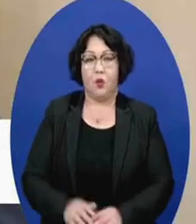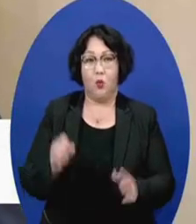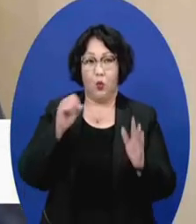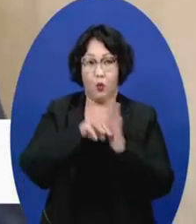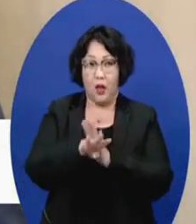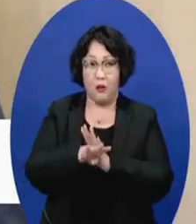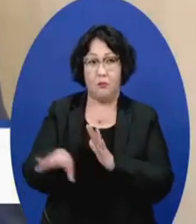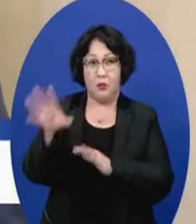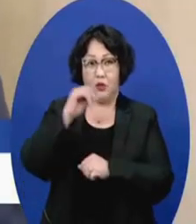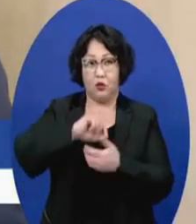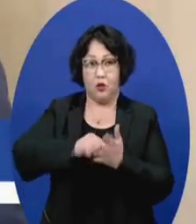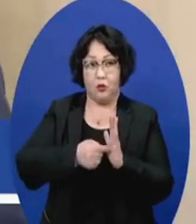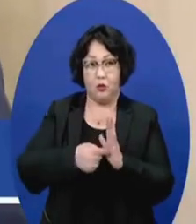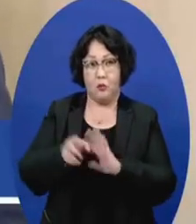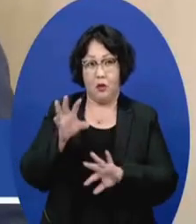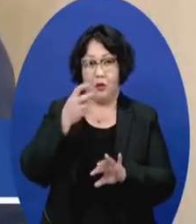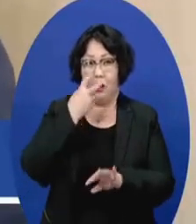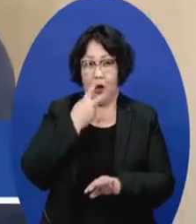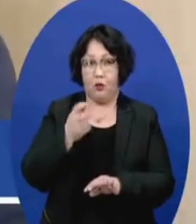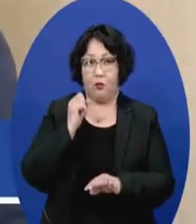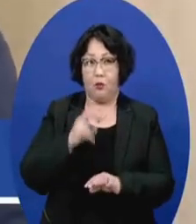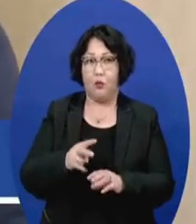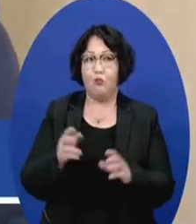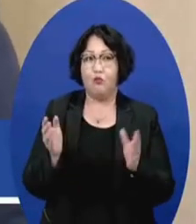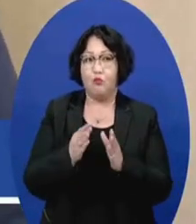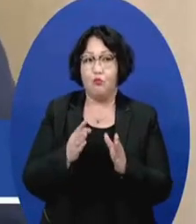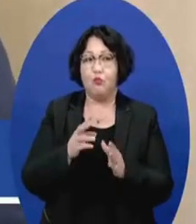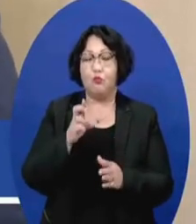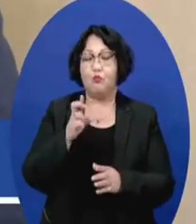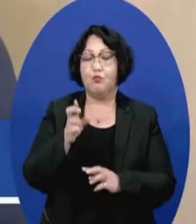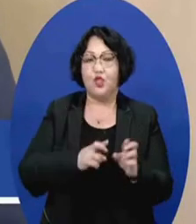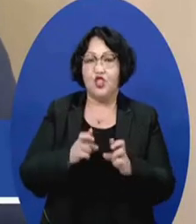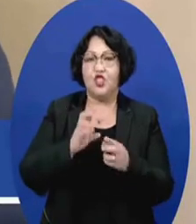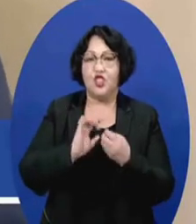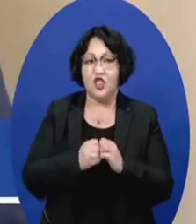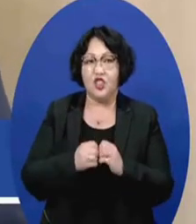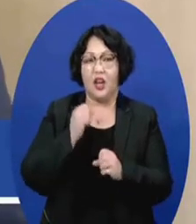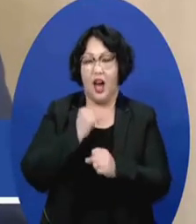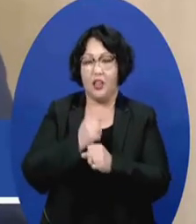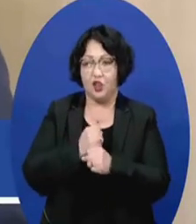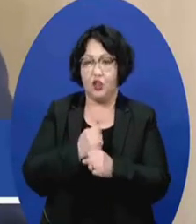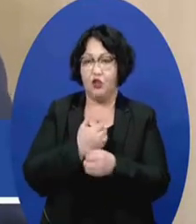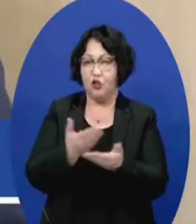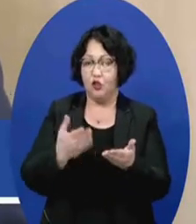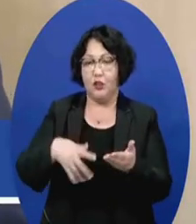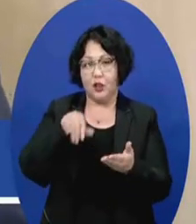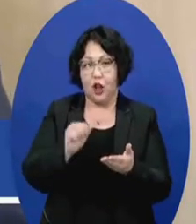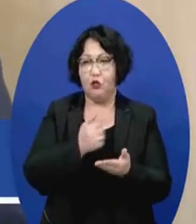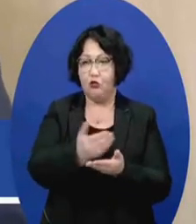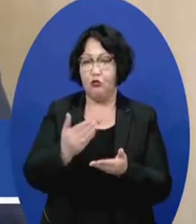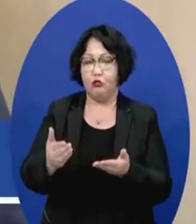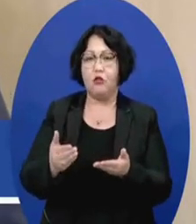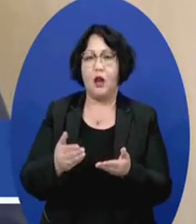Хүртээмж мэн бол бидний тооцоолж байгаа нэг бичил бизнес эрхэлдэг, цаана ажил болгодог, ажлын байр бий болгодог